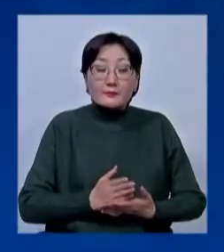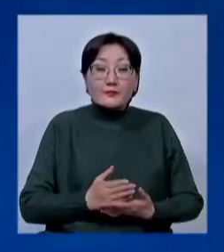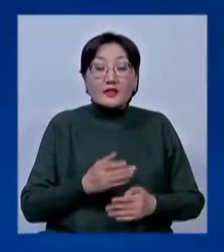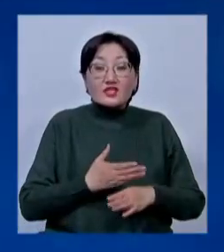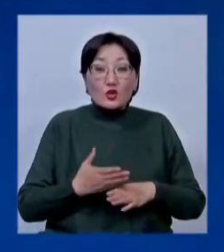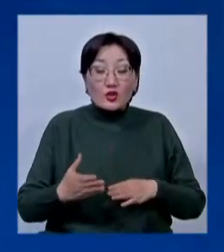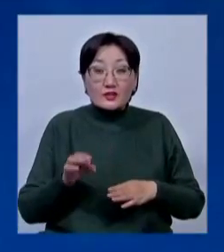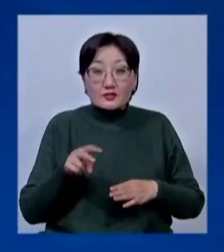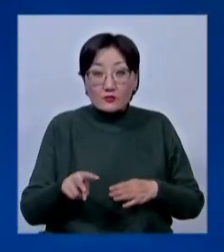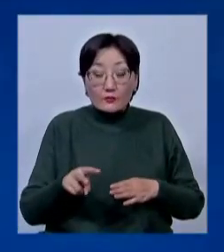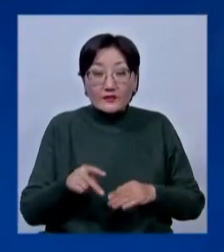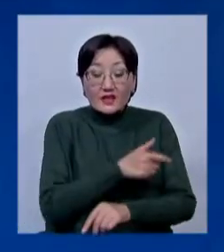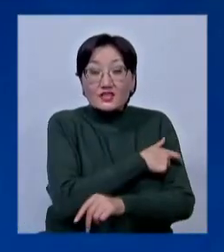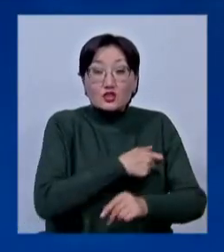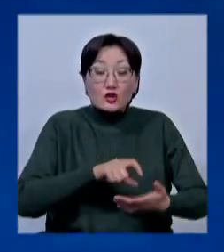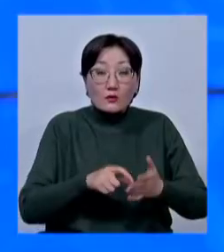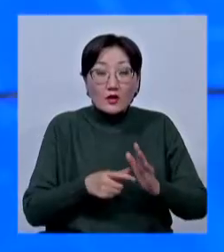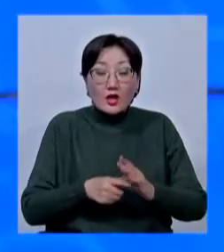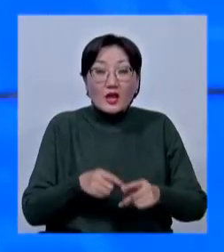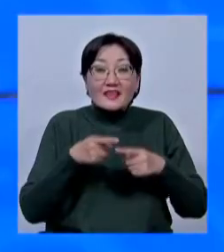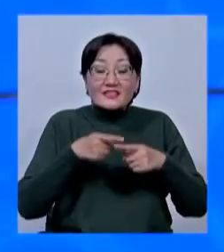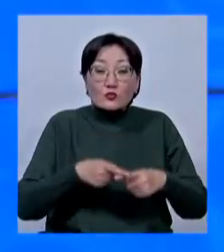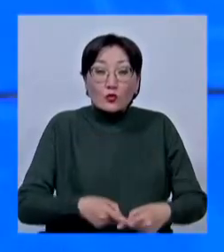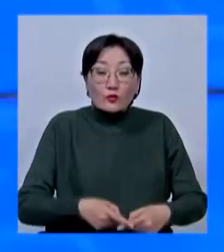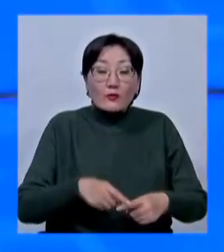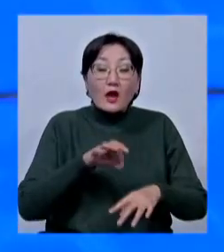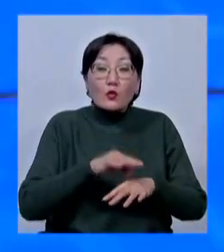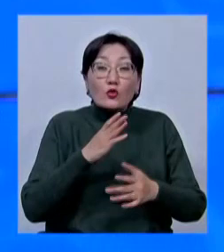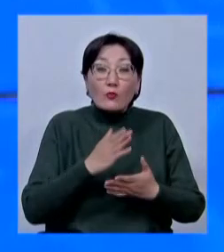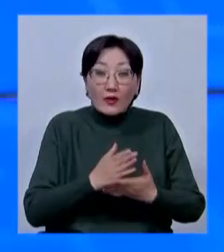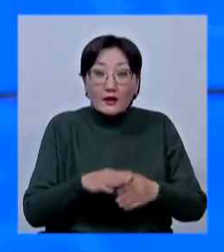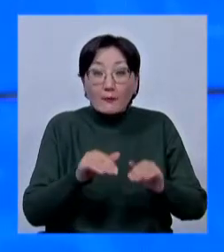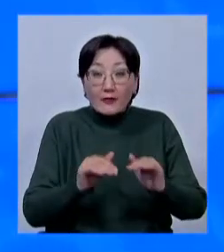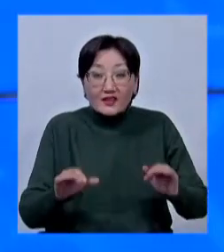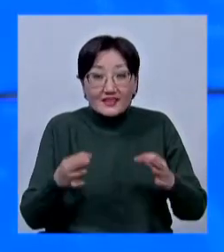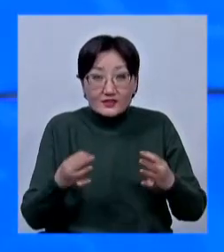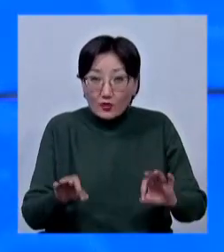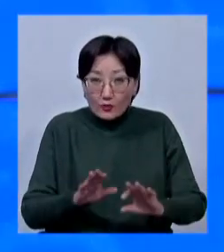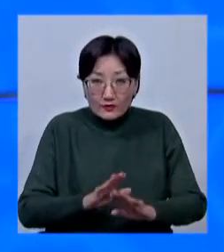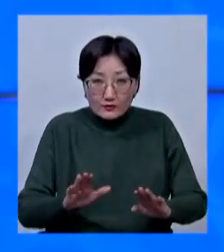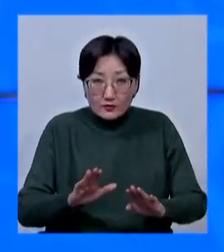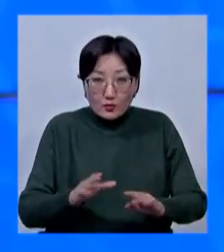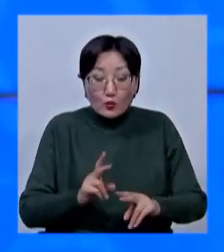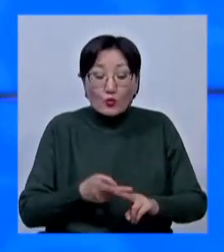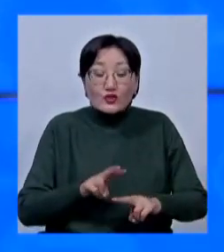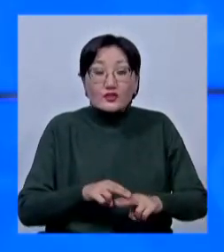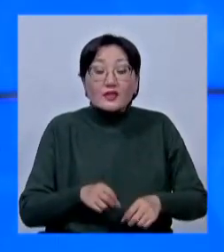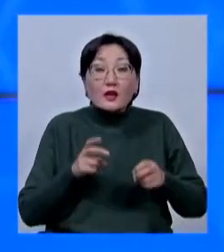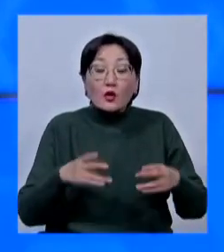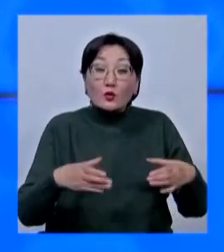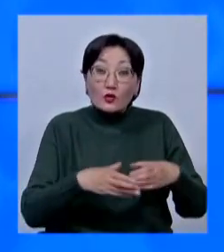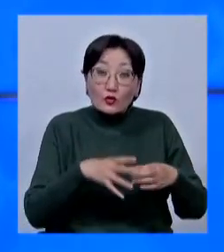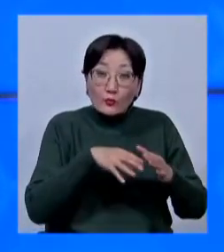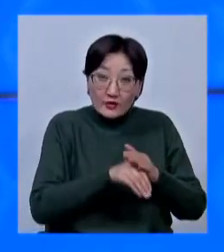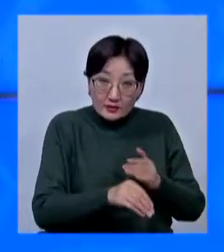Сонан кейін ол кезекші сыныптарға созылмалы ауру бар балдар жіберілмейді. Өйткені олар қауіпті топқа жатады ғой,